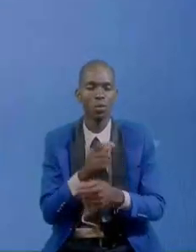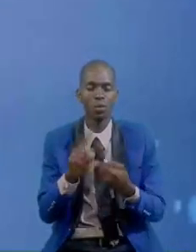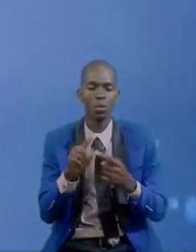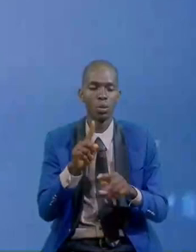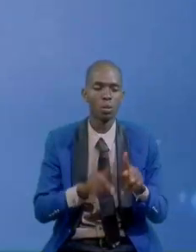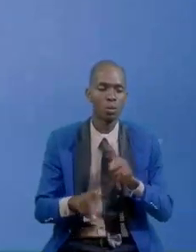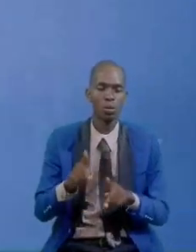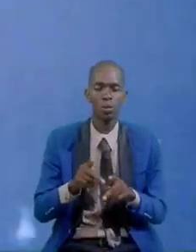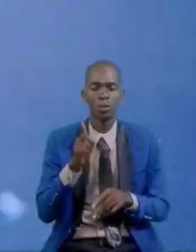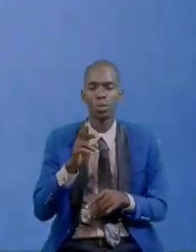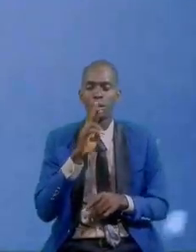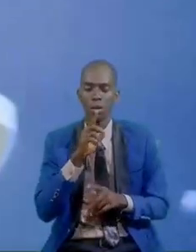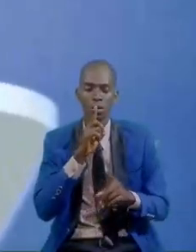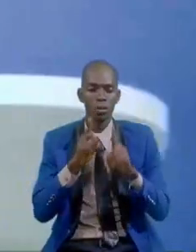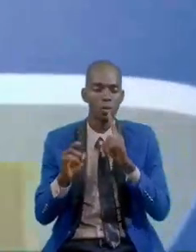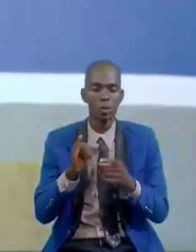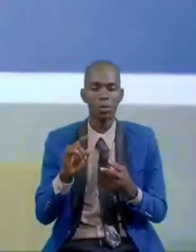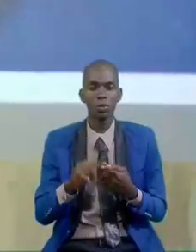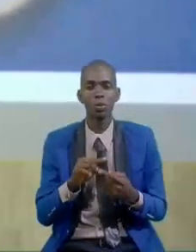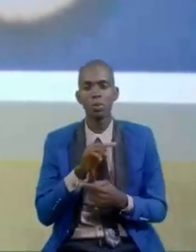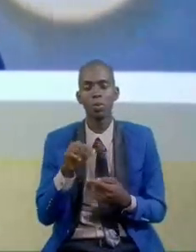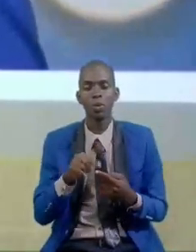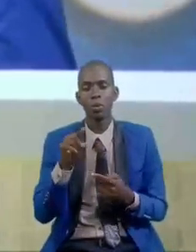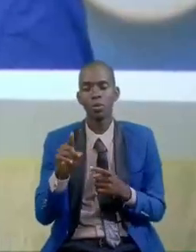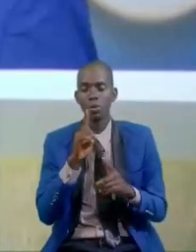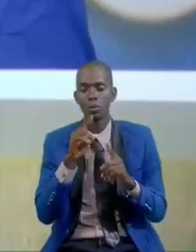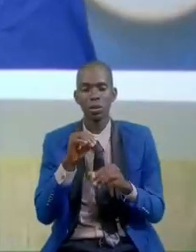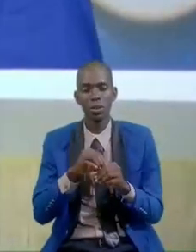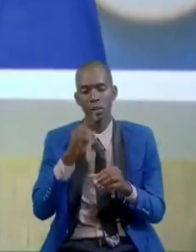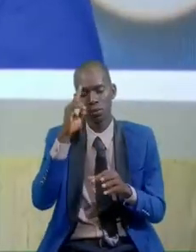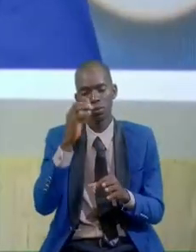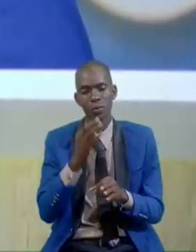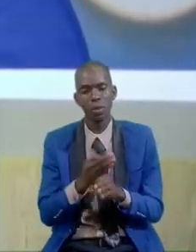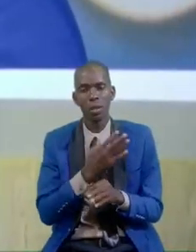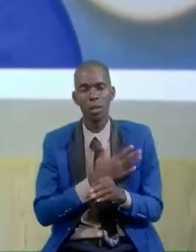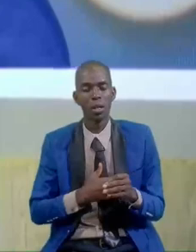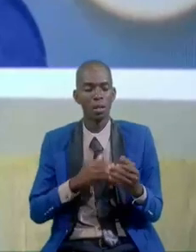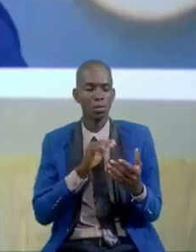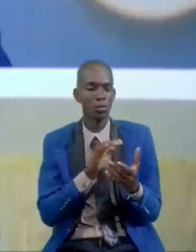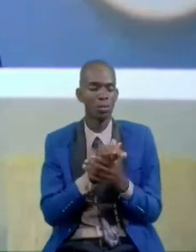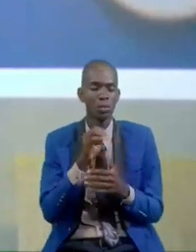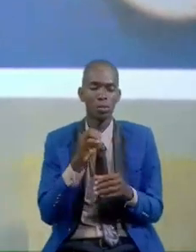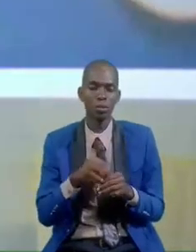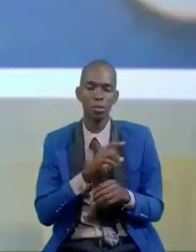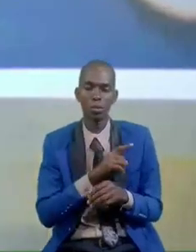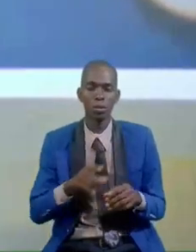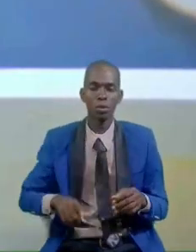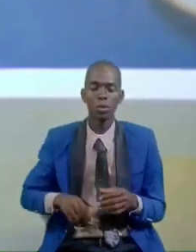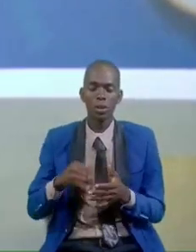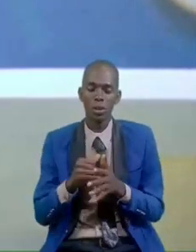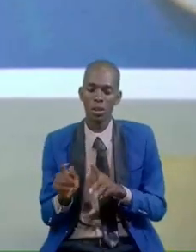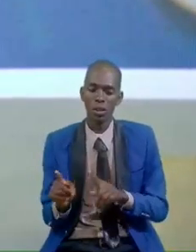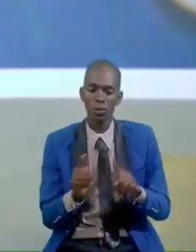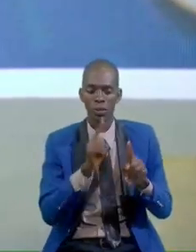peuple à qui tu parles. Quand tu parles par la foi et confiance au Seigneur, il transfère la foi